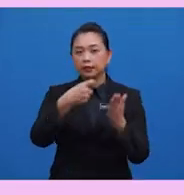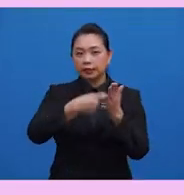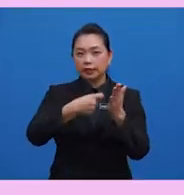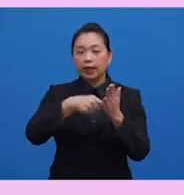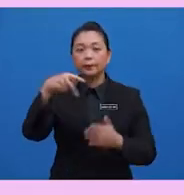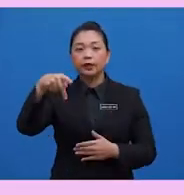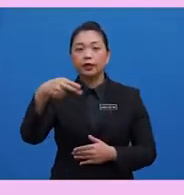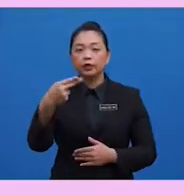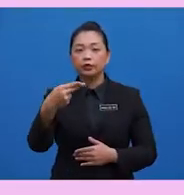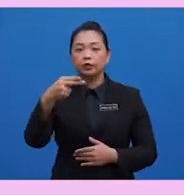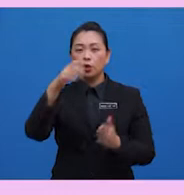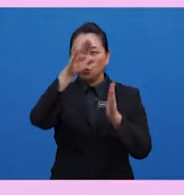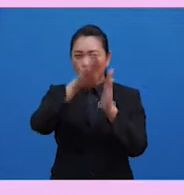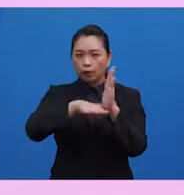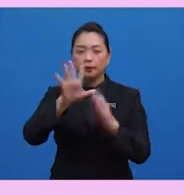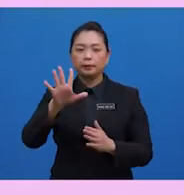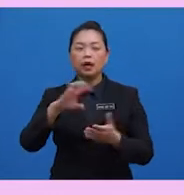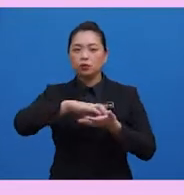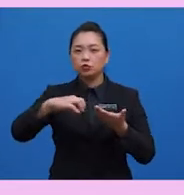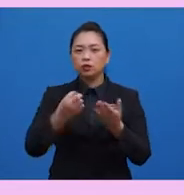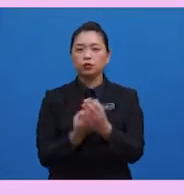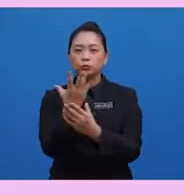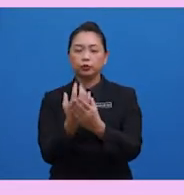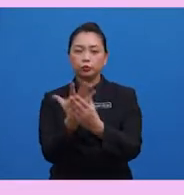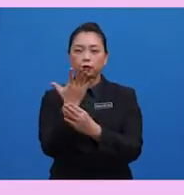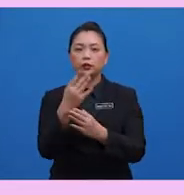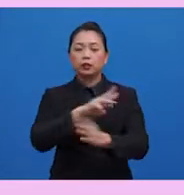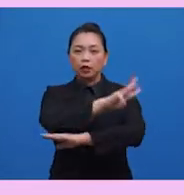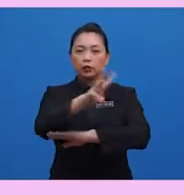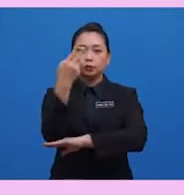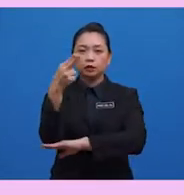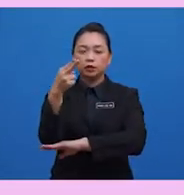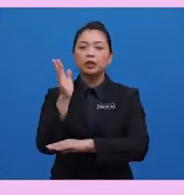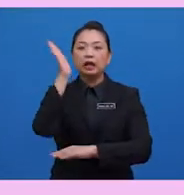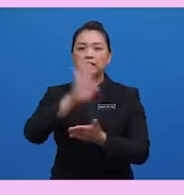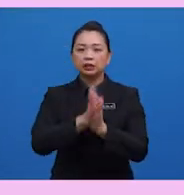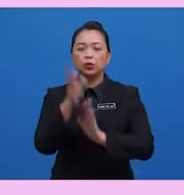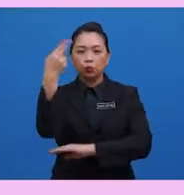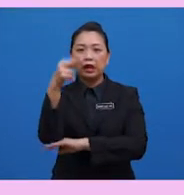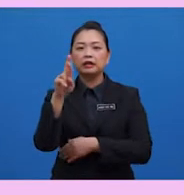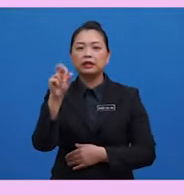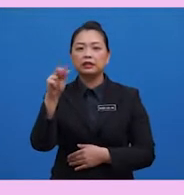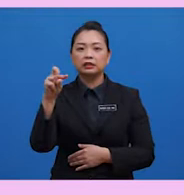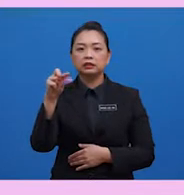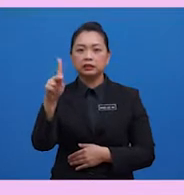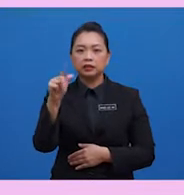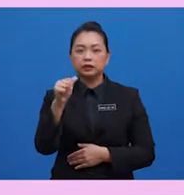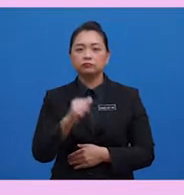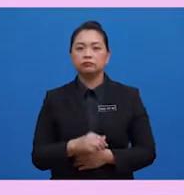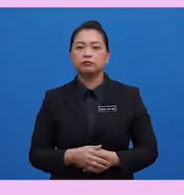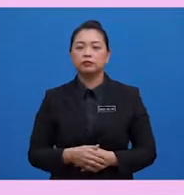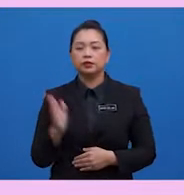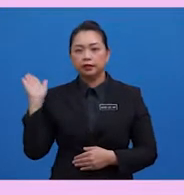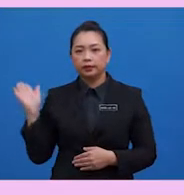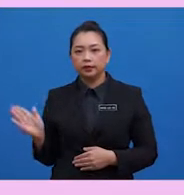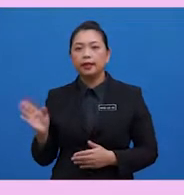boleh merosakkan tumbuh-tumbuhan di kawasan hutan menjadi hutan rangka. Baiklah pelajar, ini